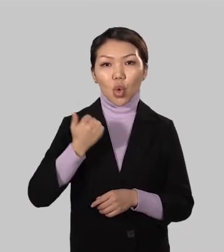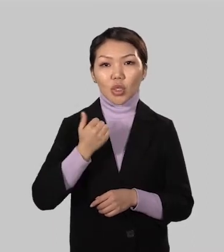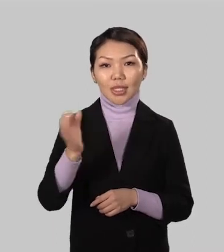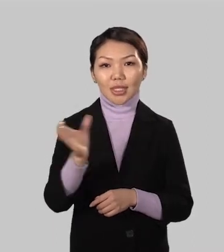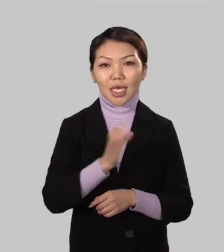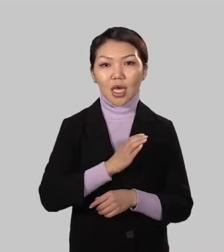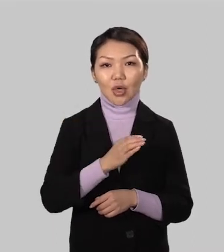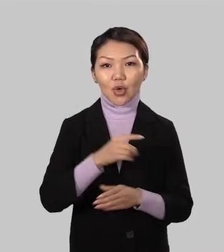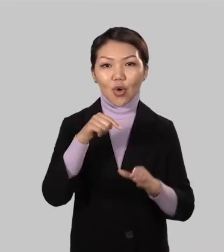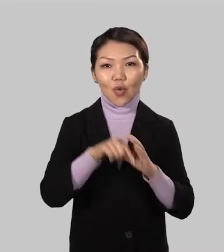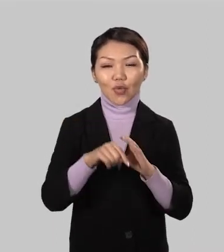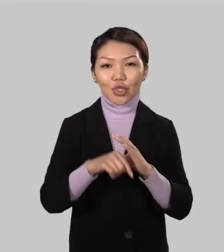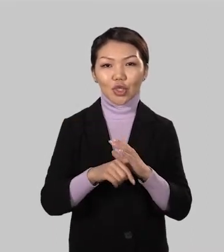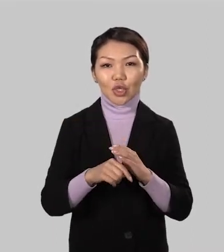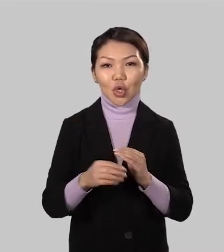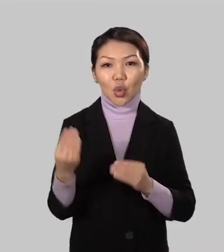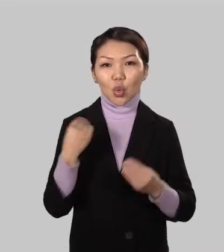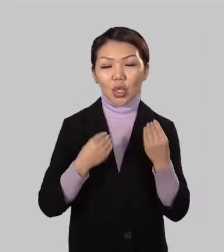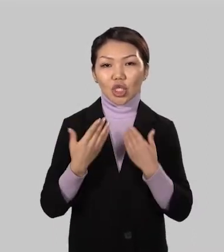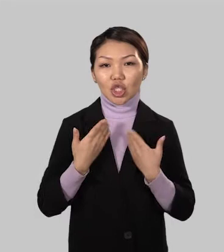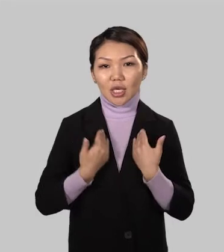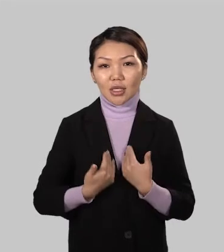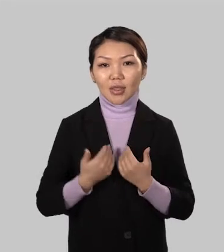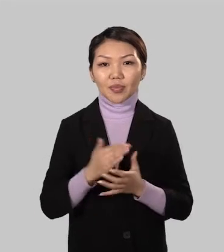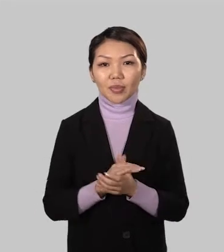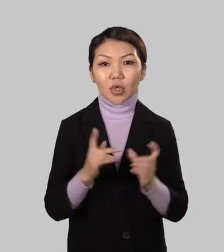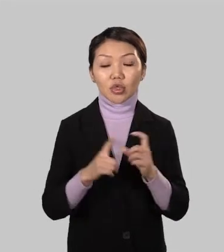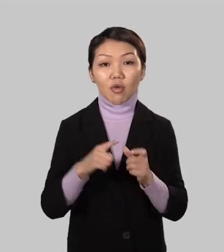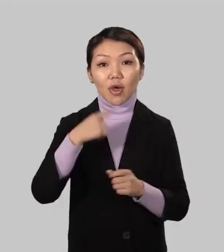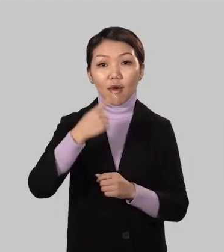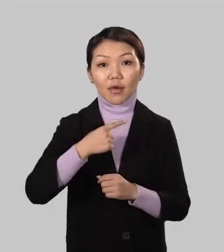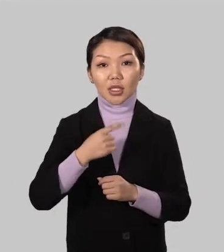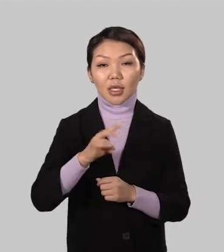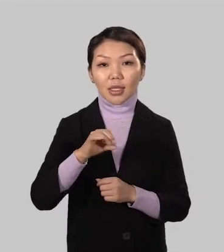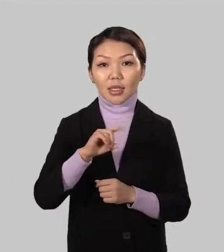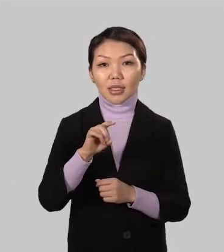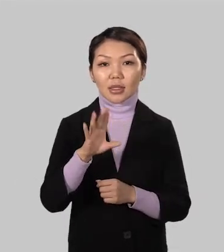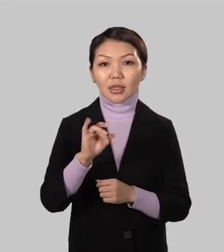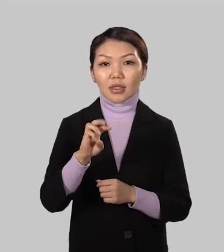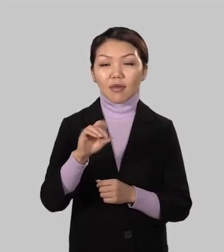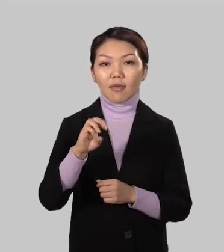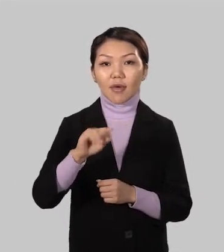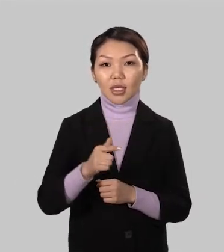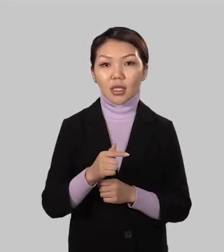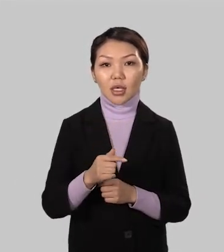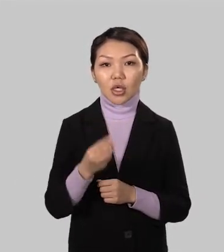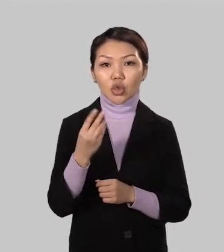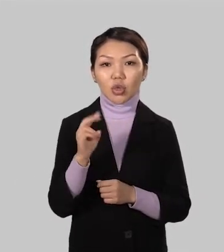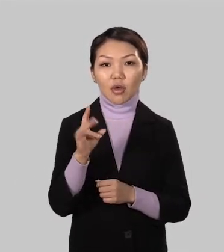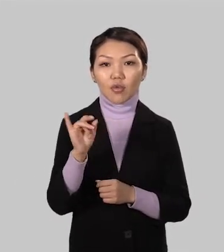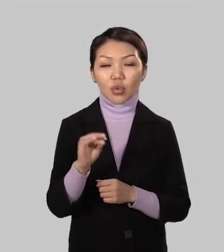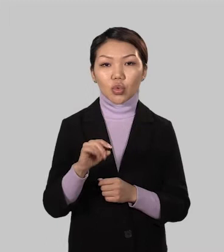украшение слова в речи нанизывать на шелковую нитку жемчужины